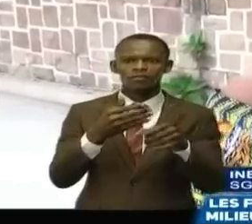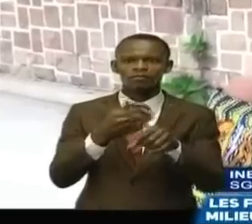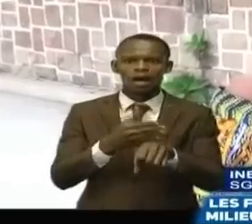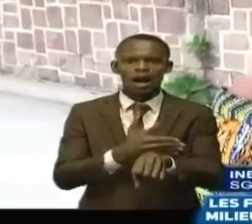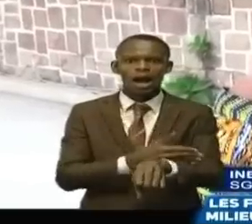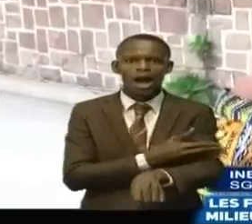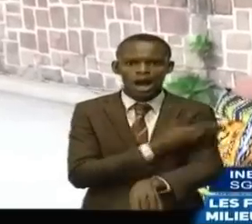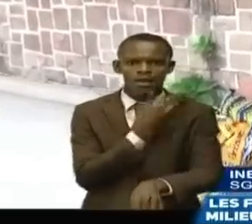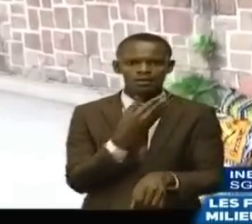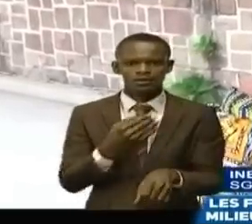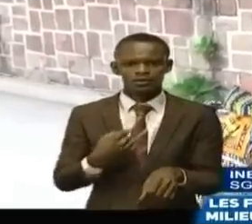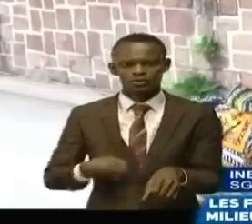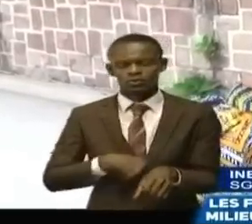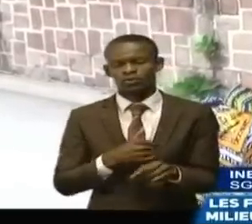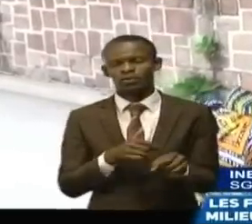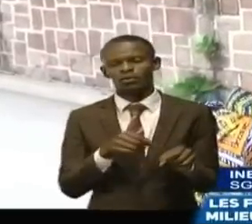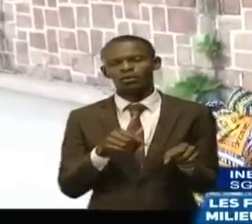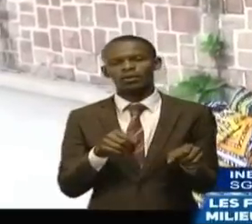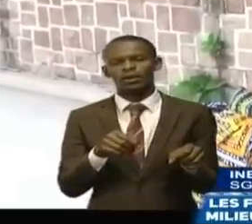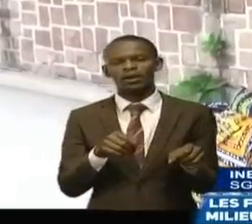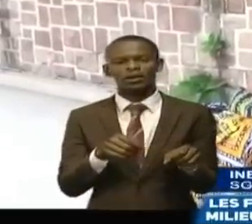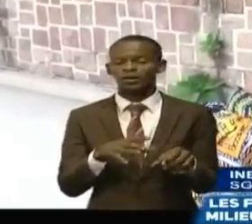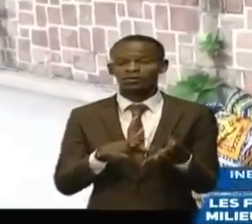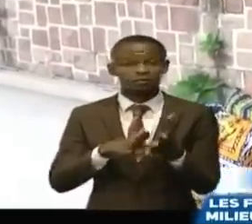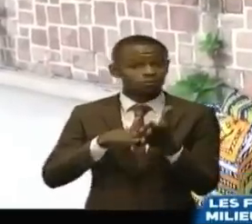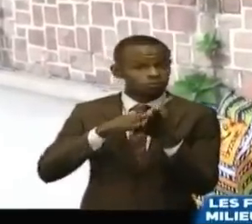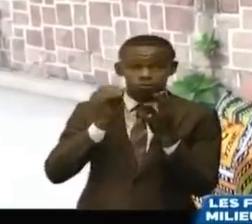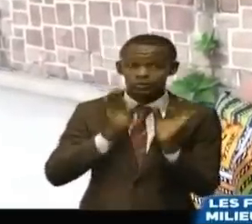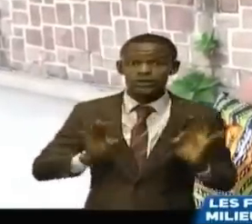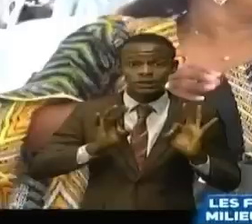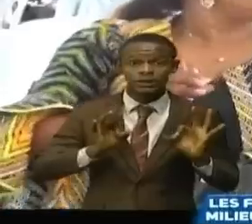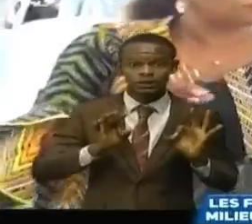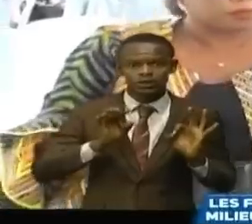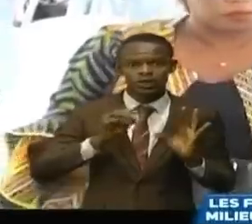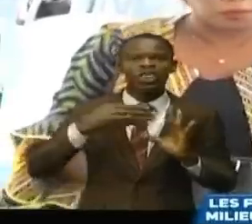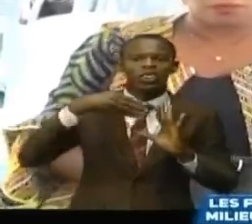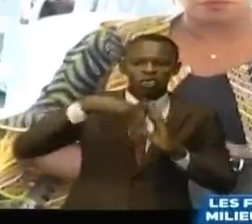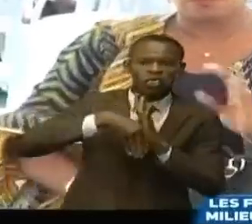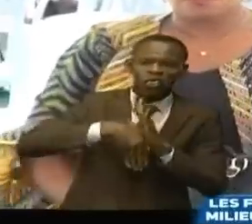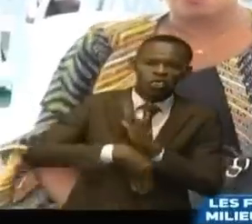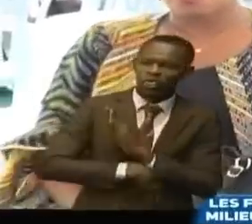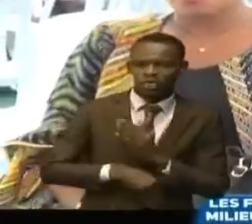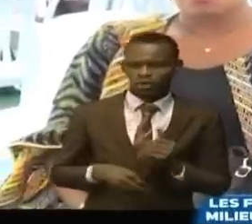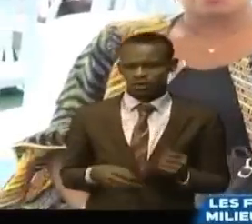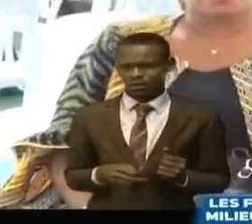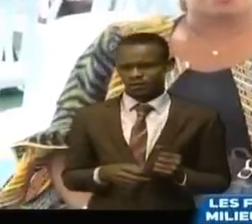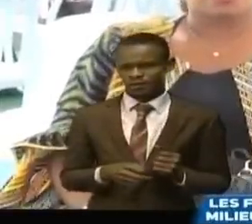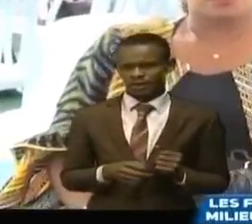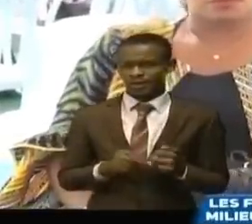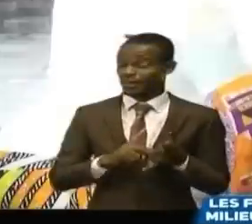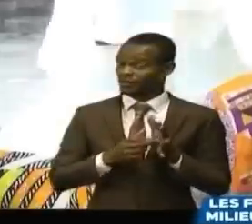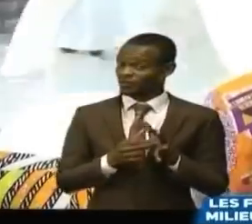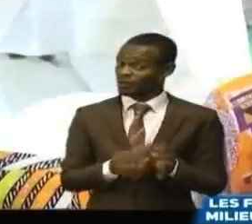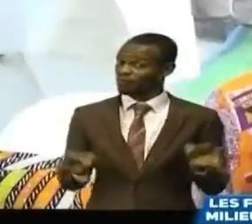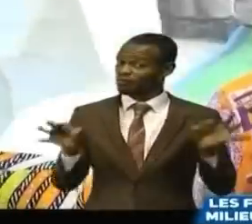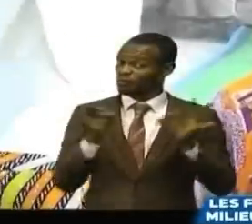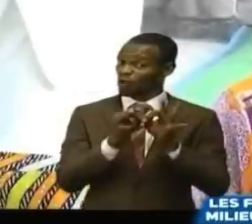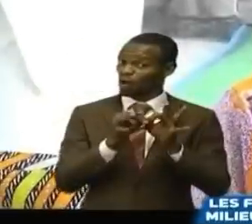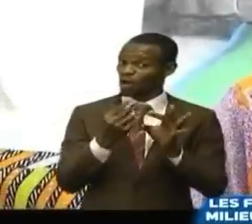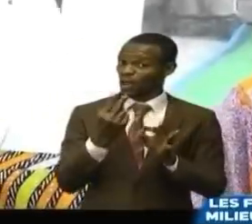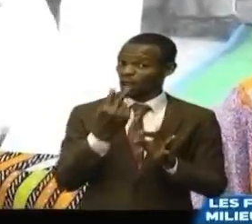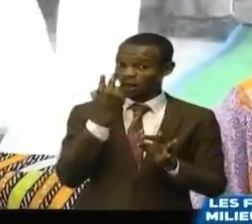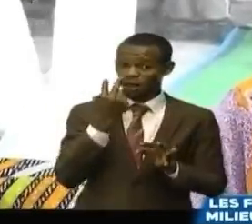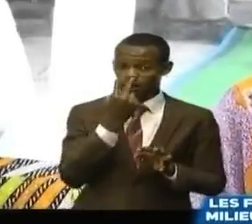Kennedy qui a dit, si vous restez persuadé, branché sur le passé, observez que le